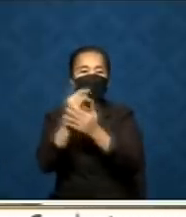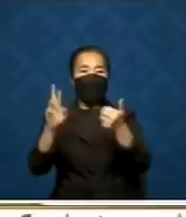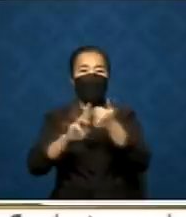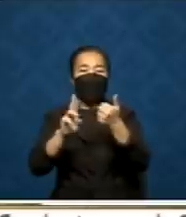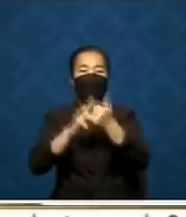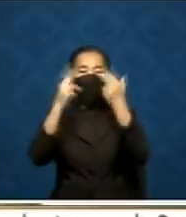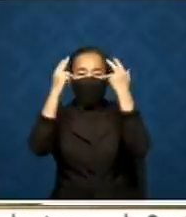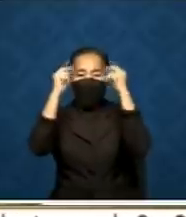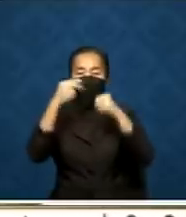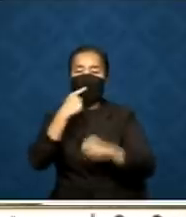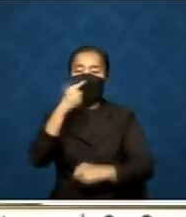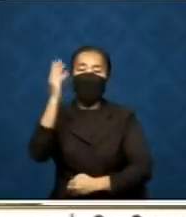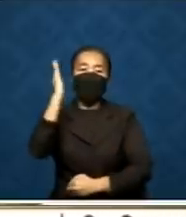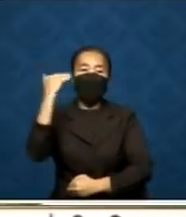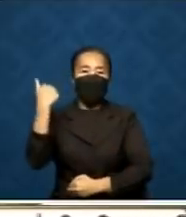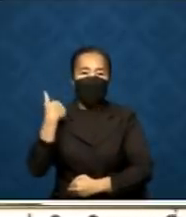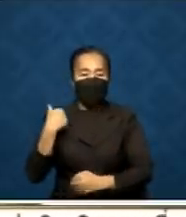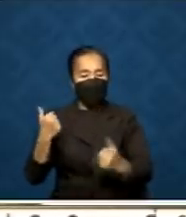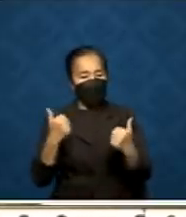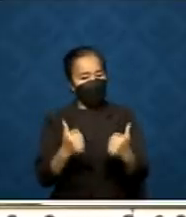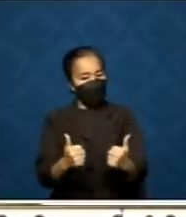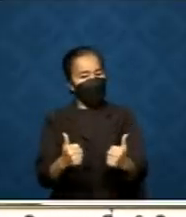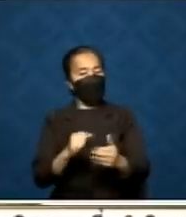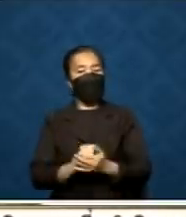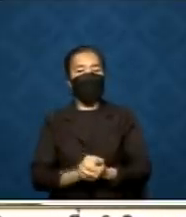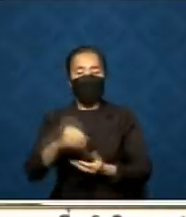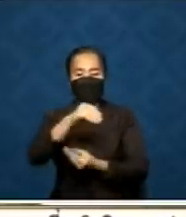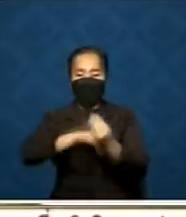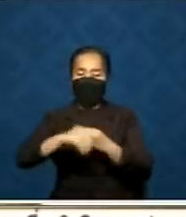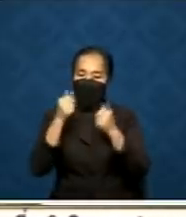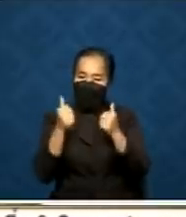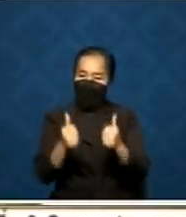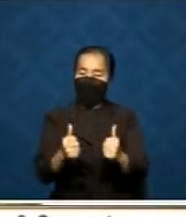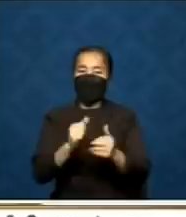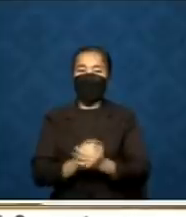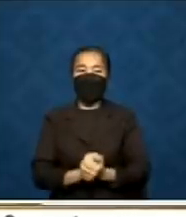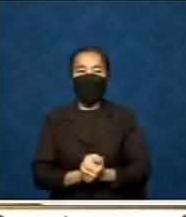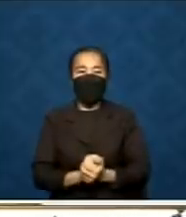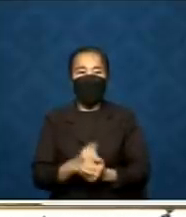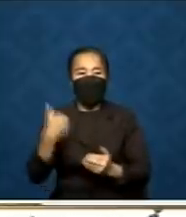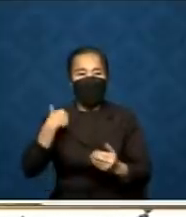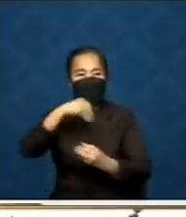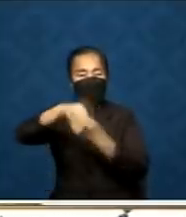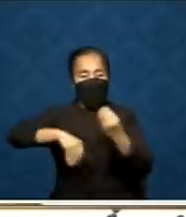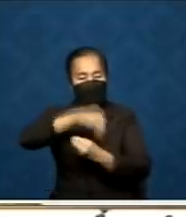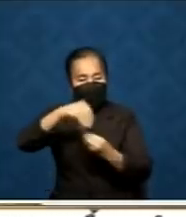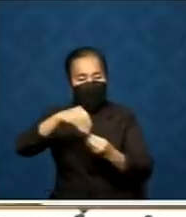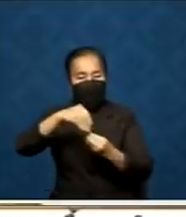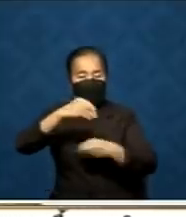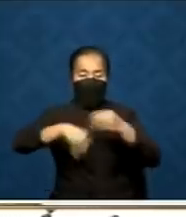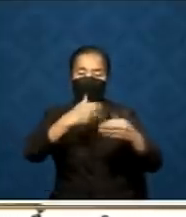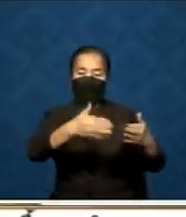อ่ะจำพัฒนพงศ์น่ะแถลงยังแข็งแรงดีเช็ดจะคิดหลายอย่างดีเศรษฐกิจพลาดรายได้จาก